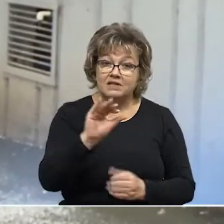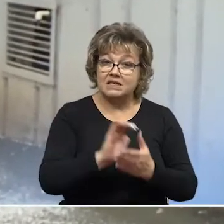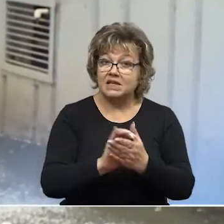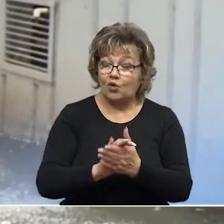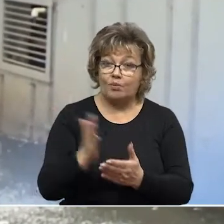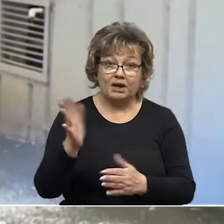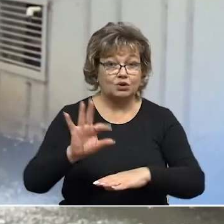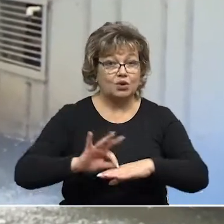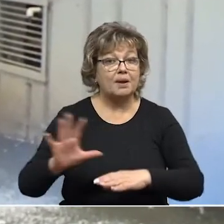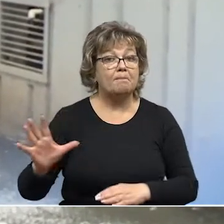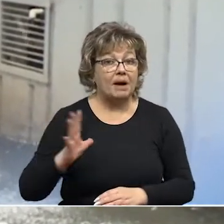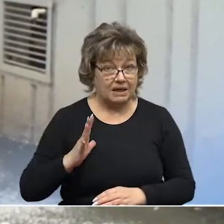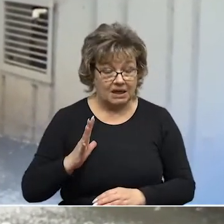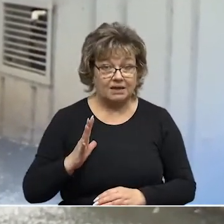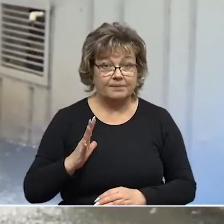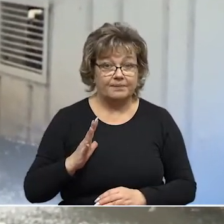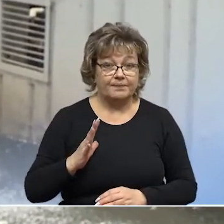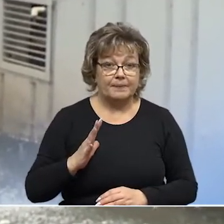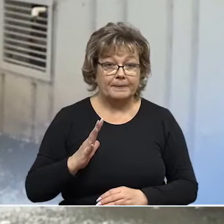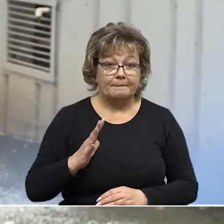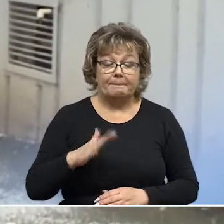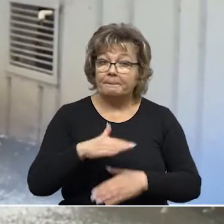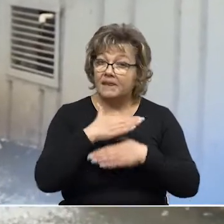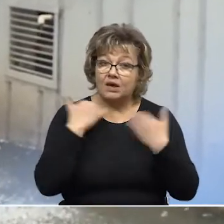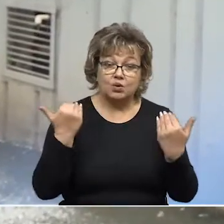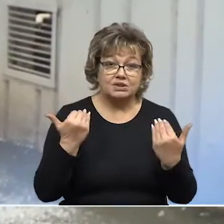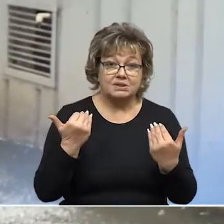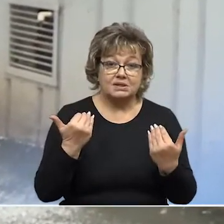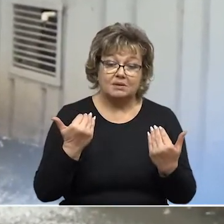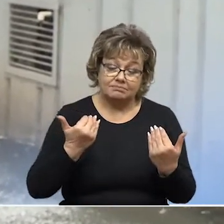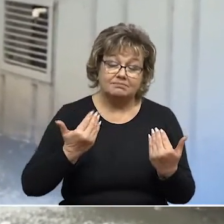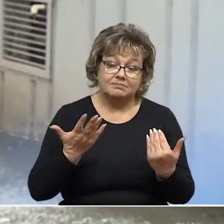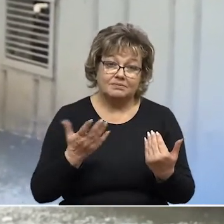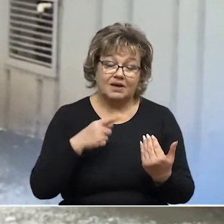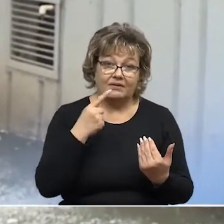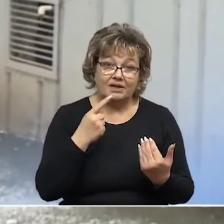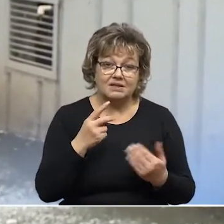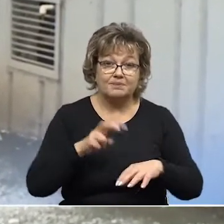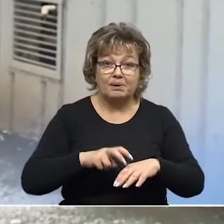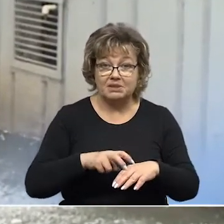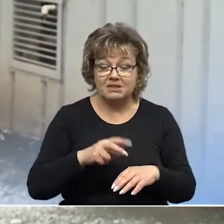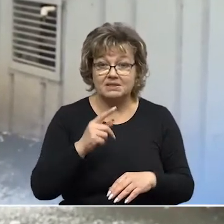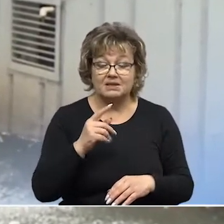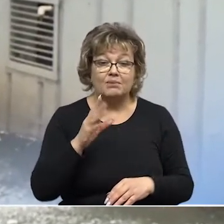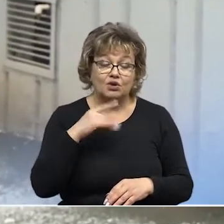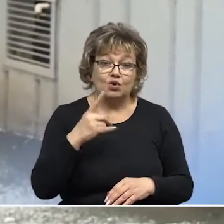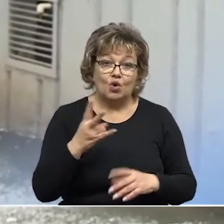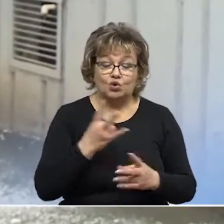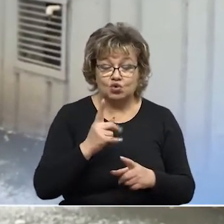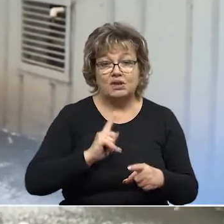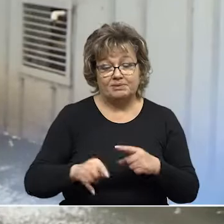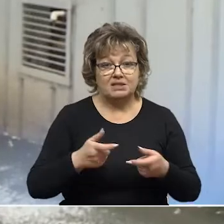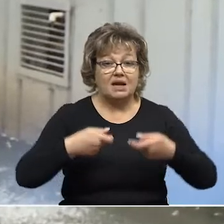Поэтому все знакомые, которые болели, они... Не хочется переходить на такой низкий язык, но орут во все